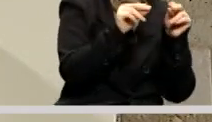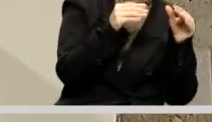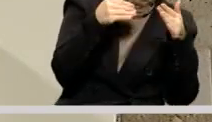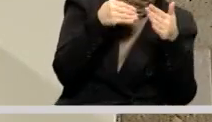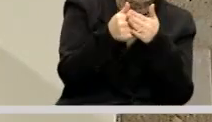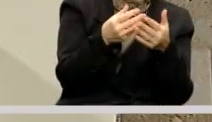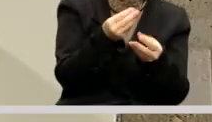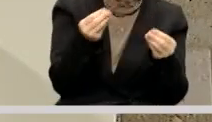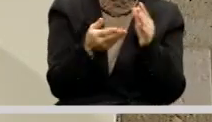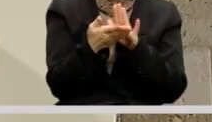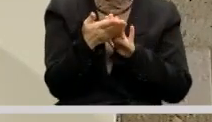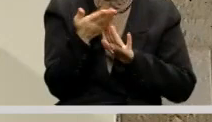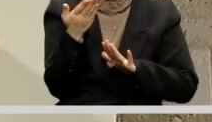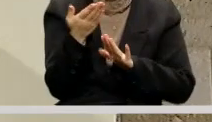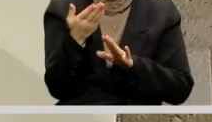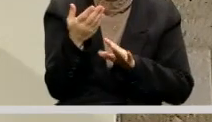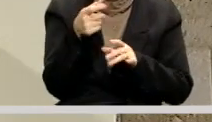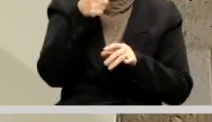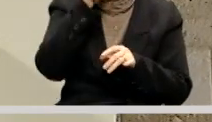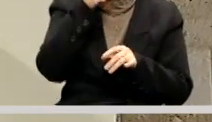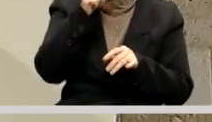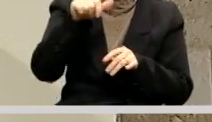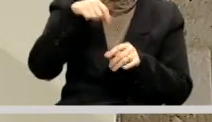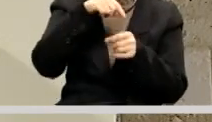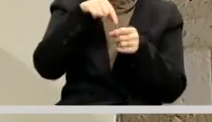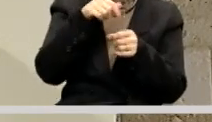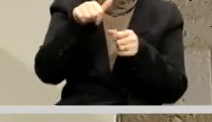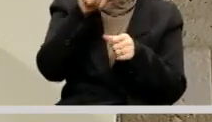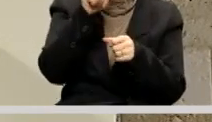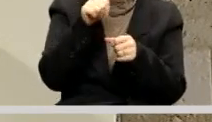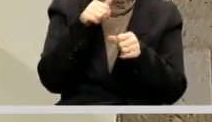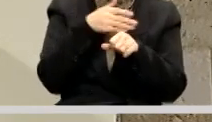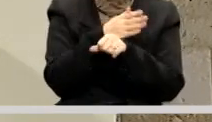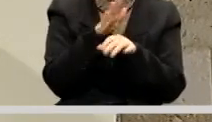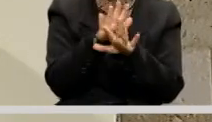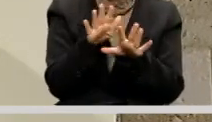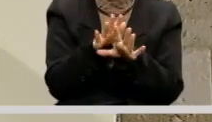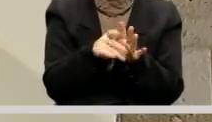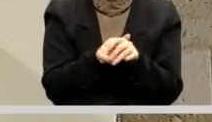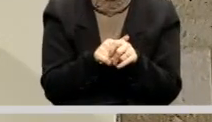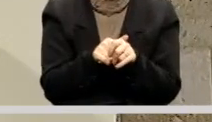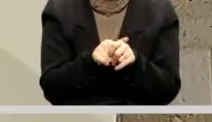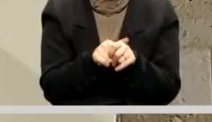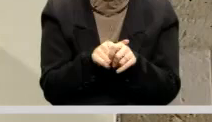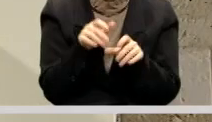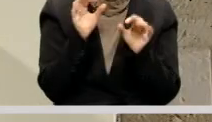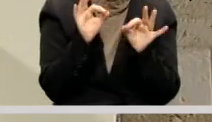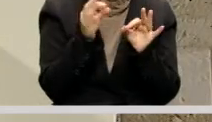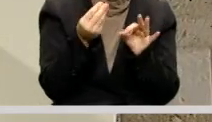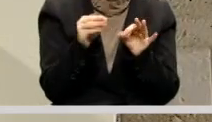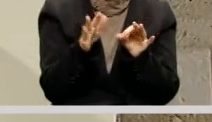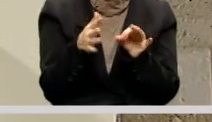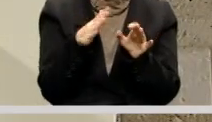sizin gibiyim. Elimde kahve kupasıyla koltukta uyuyakalabiliyorum. Böyle bir kenarda laptopum açık araştırma yapıyorum. Bu şekilde olabiliyor.